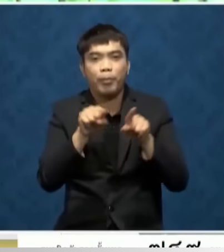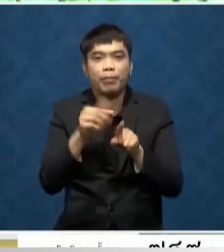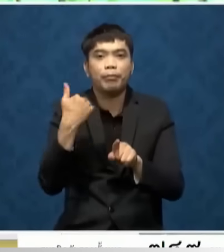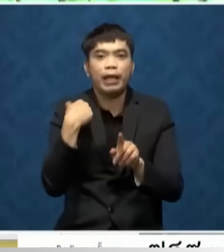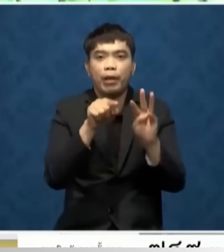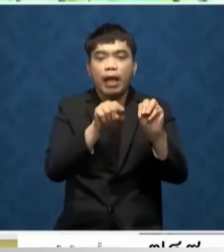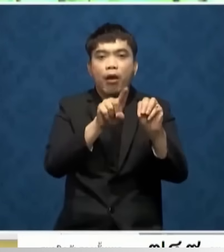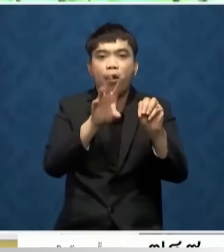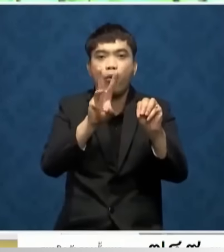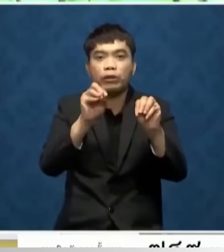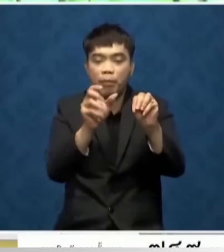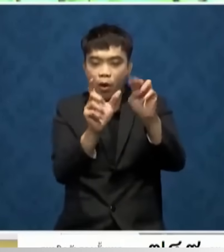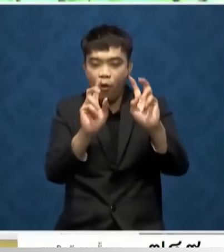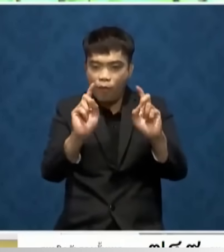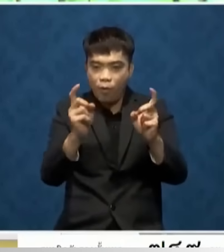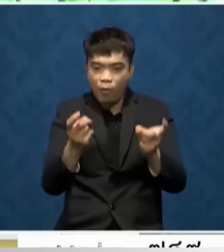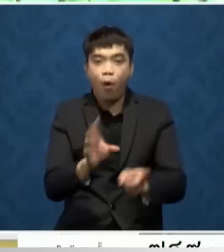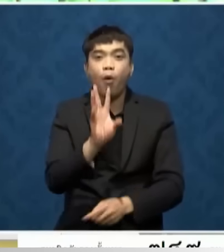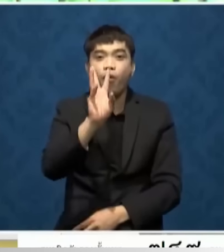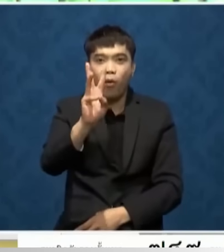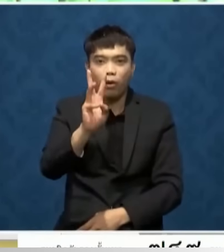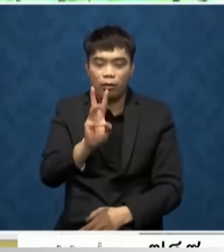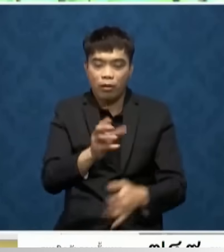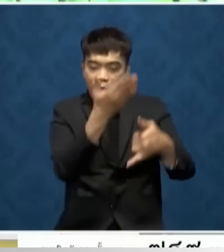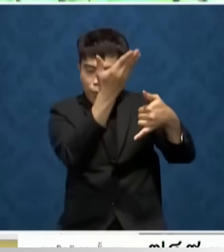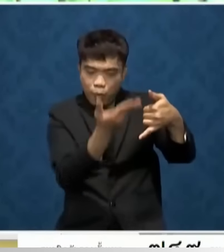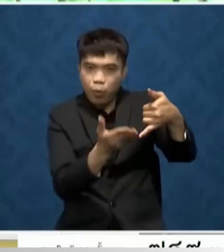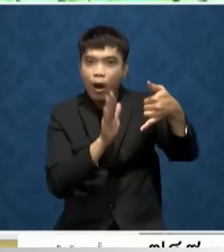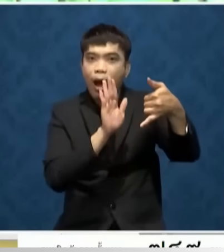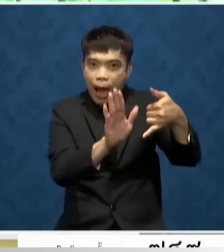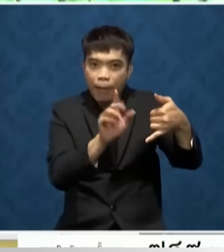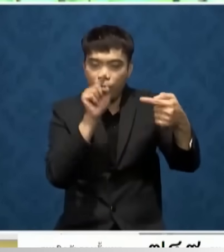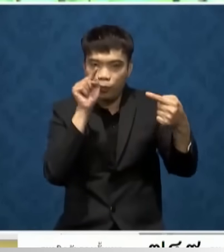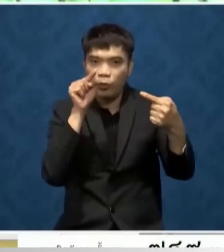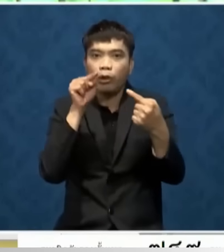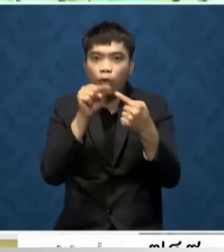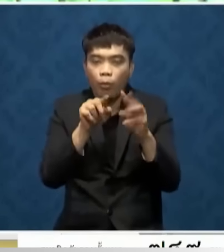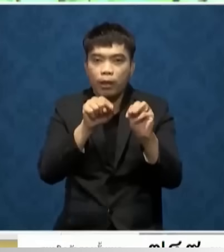6ต้องไม่มีลักษณะต้องห้ามตามมาตรา98